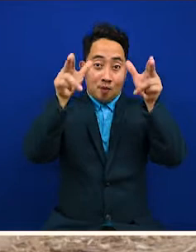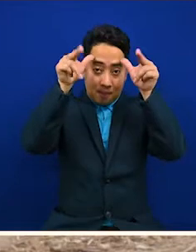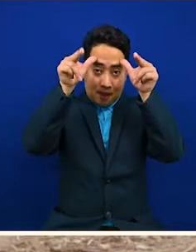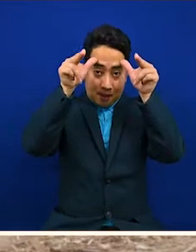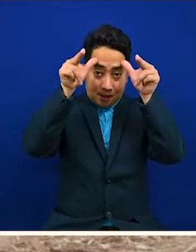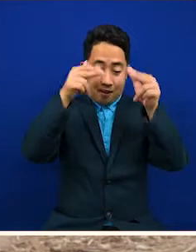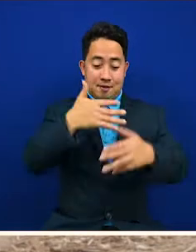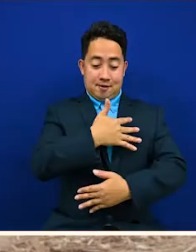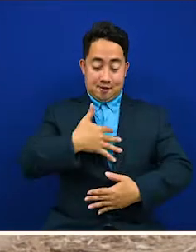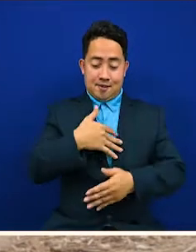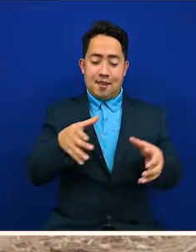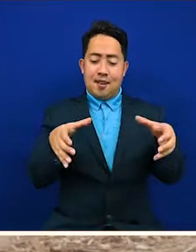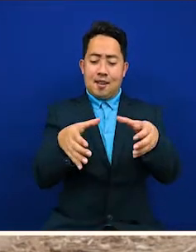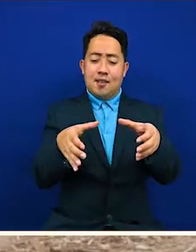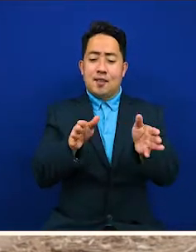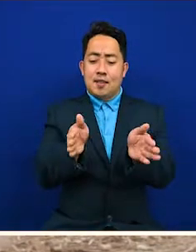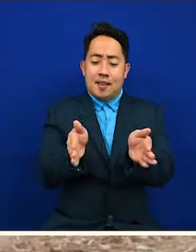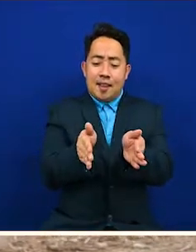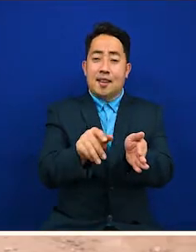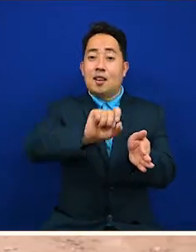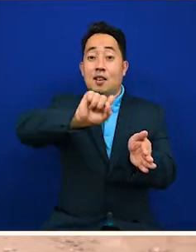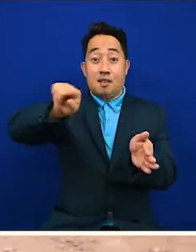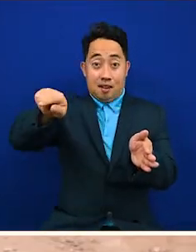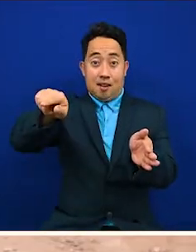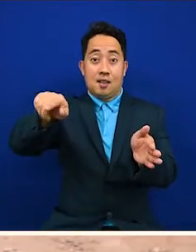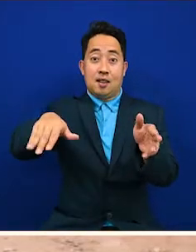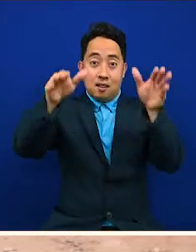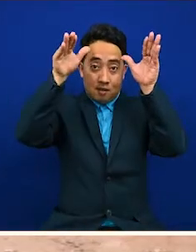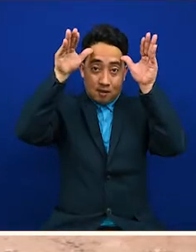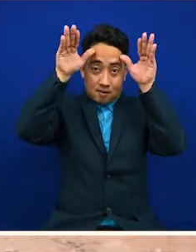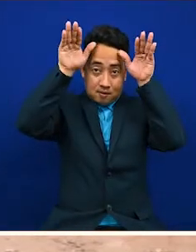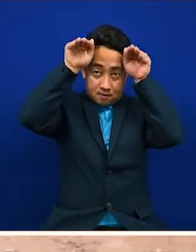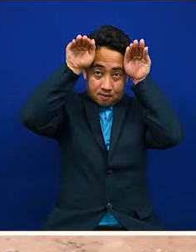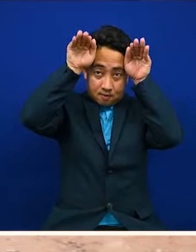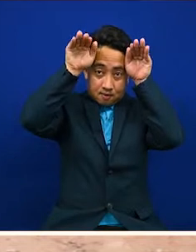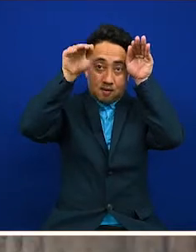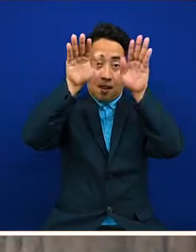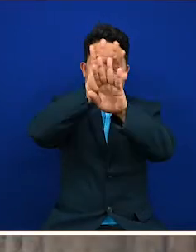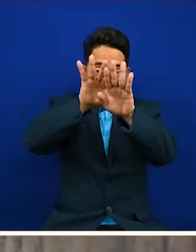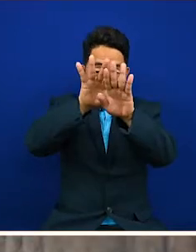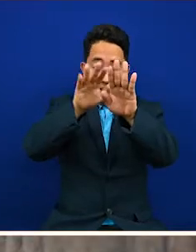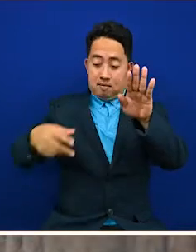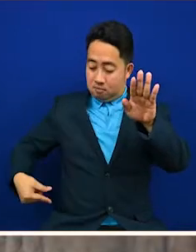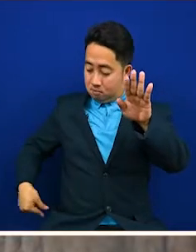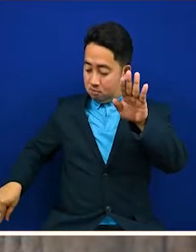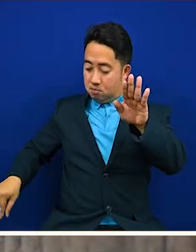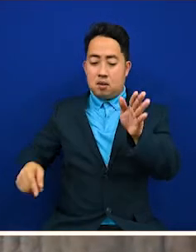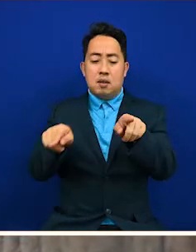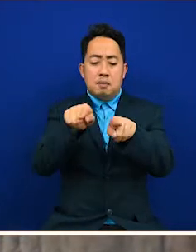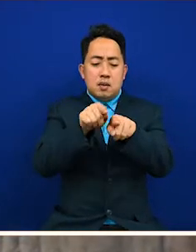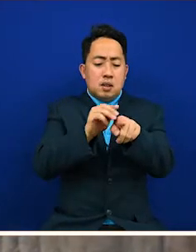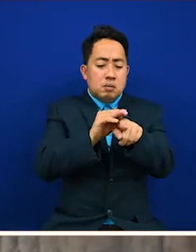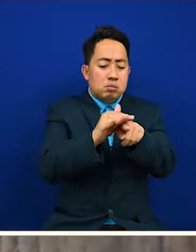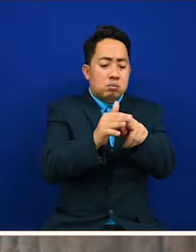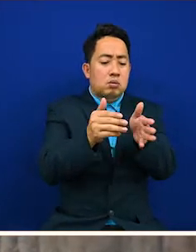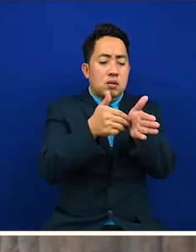เล็กกว่าม้าทั่วไปแต่มีปลายหางคล้ายลามีแผงคอที่สั้นเหมือนขนแปรงมีลักษณะเด่นคือมีล